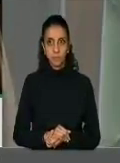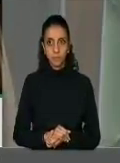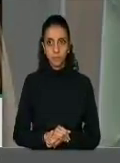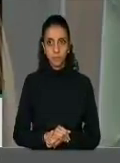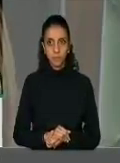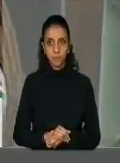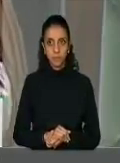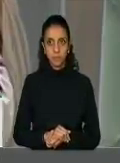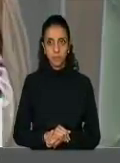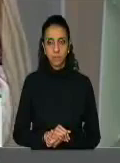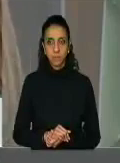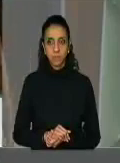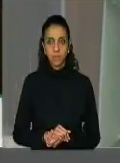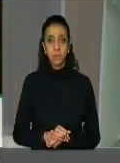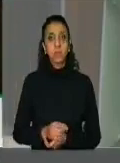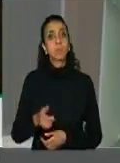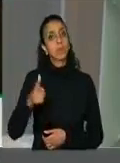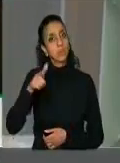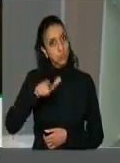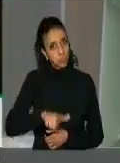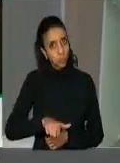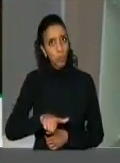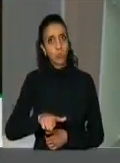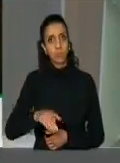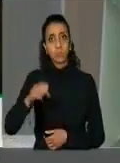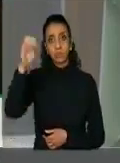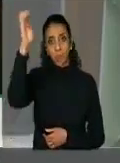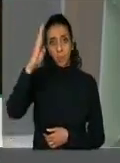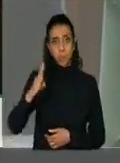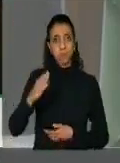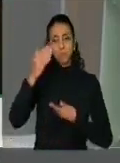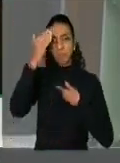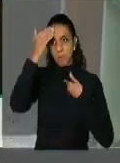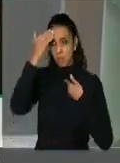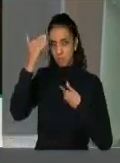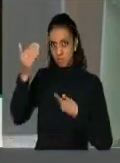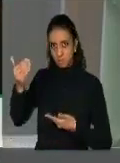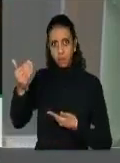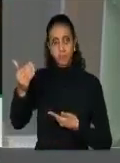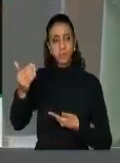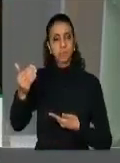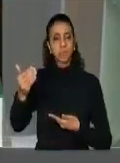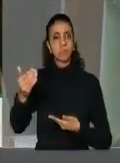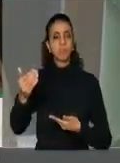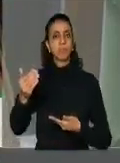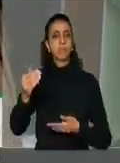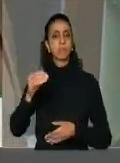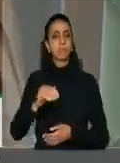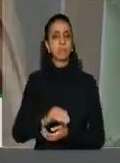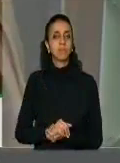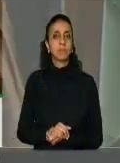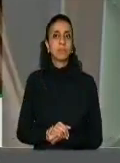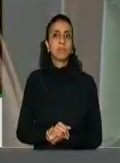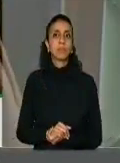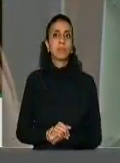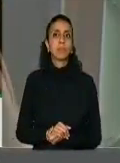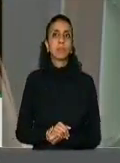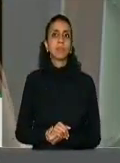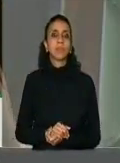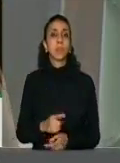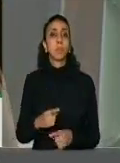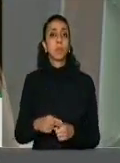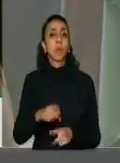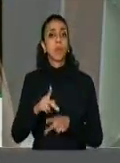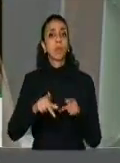ورحمة الله وبركاته. Novamente agradeço ao Brasil pela dedicação a um